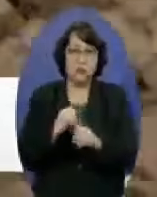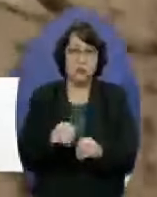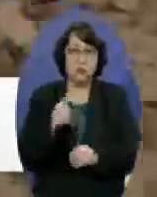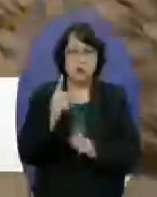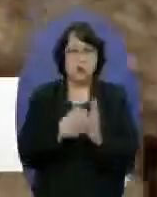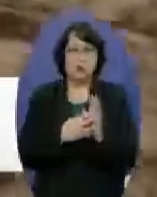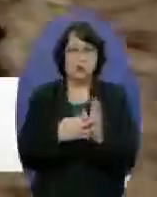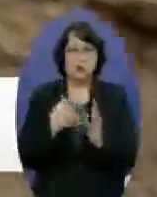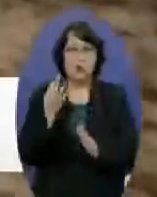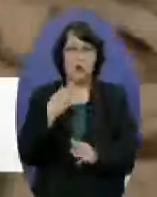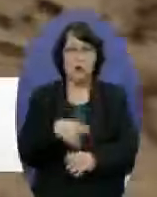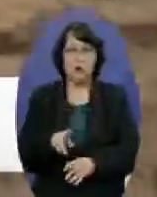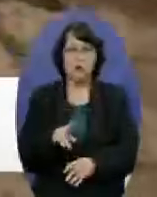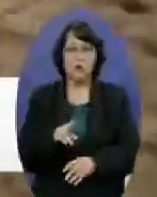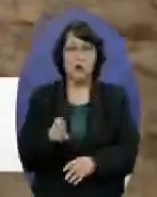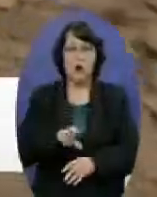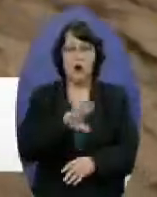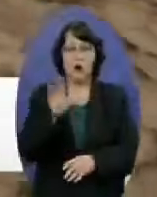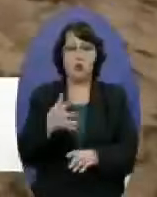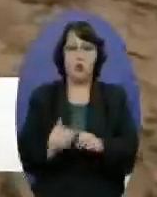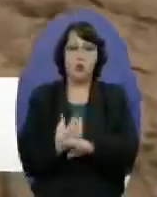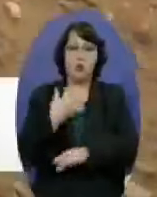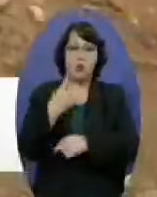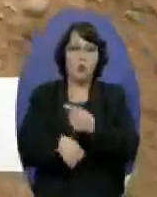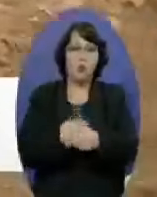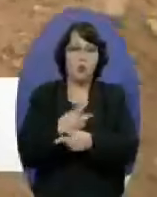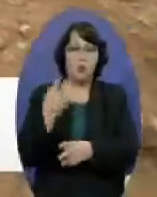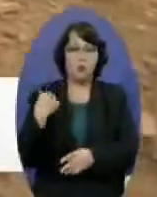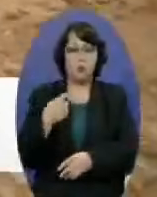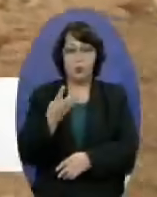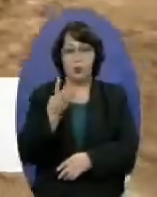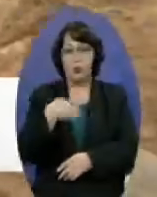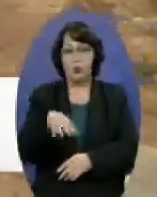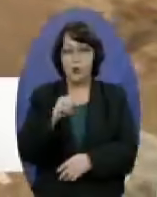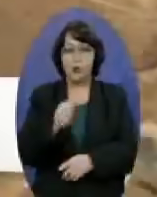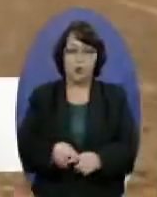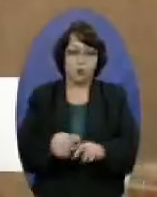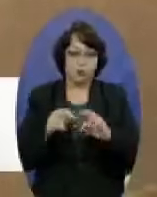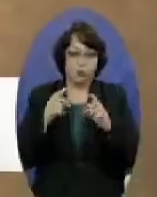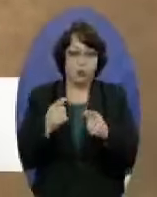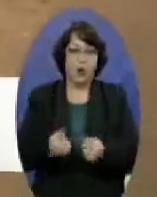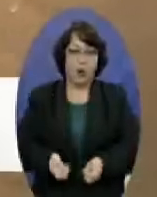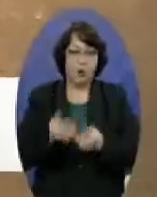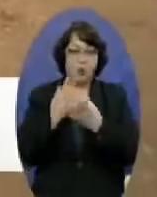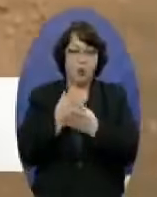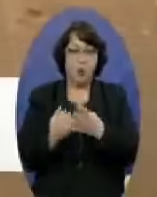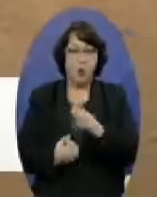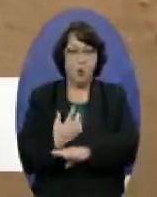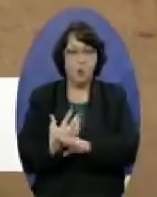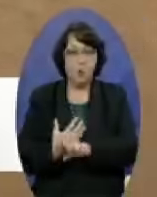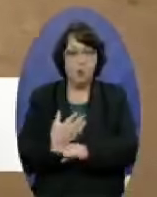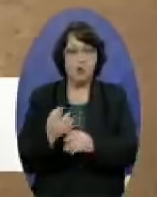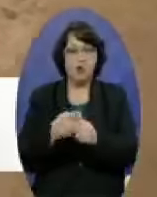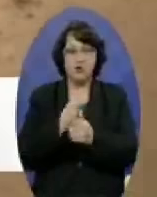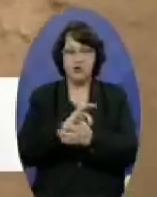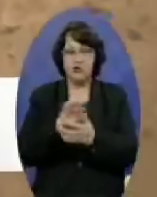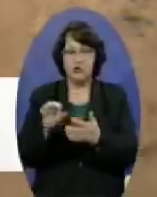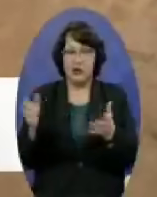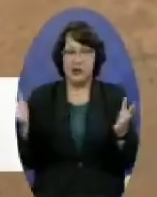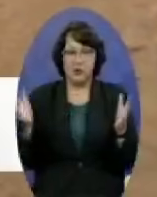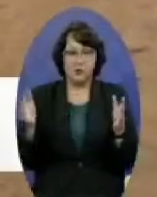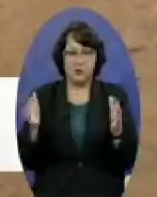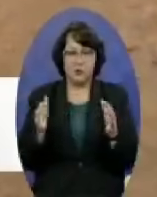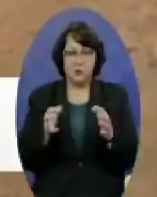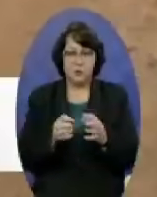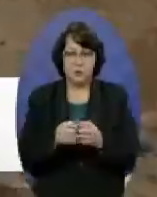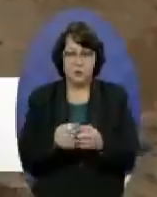1995 онд баталсан байгалийн ургамлын тухай хуульд өмнө нь 4 удаа нэмэлт өөрчлөлт орсон. Гэхдээ ургамлын төрөл зүйл устж ховорцоор байна.